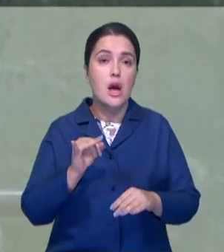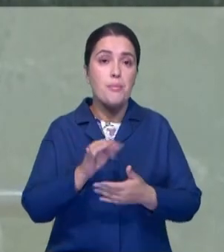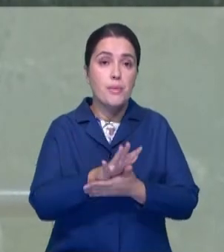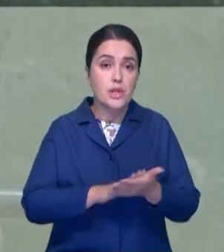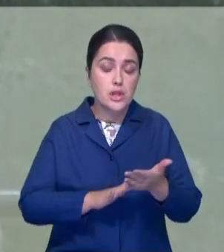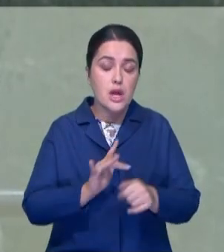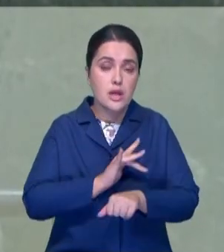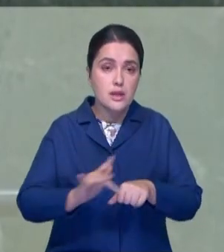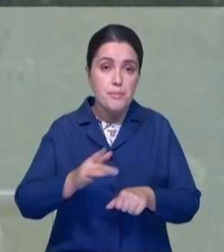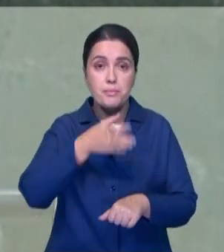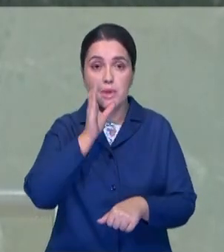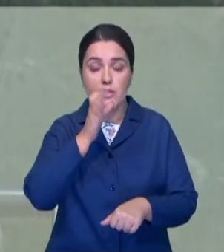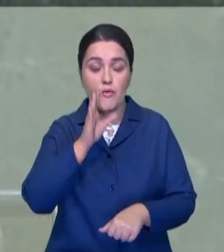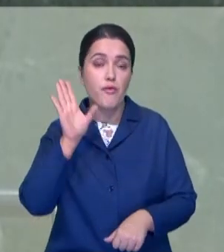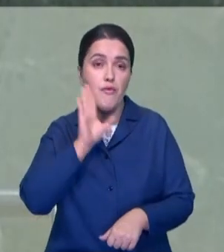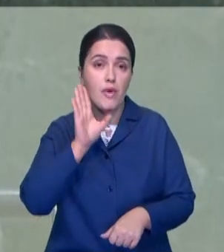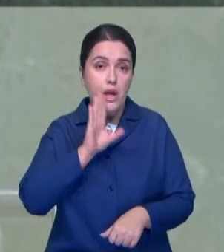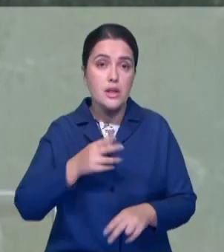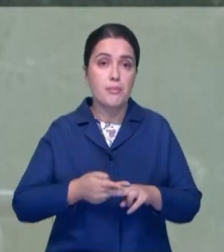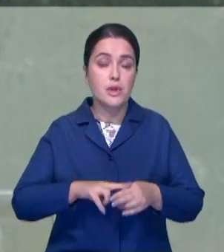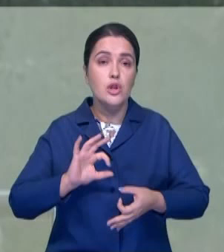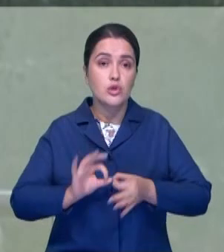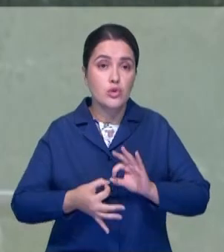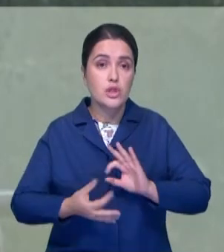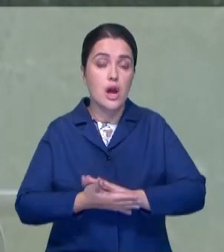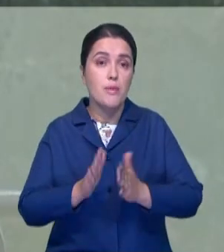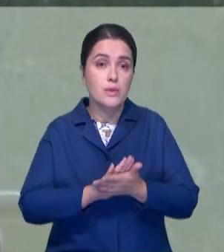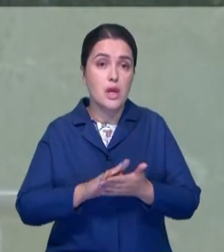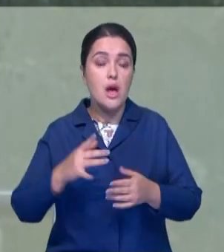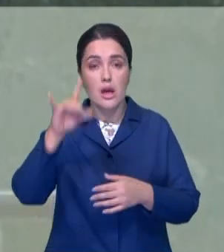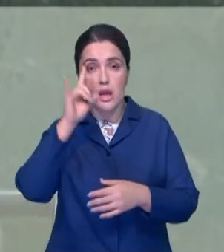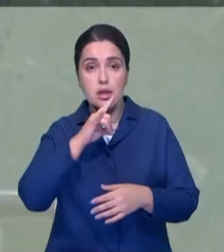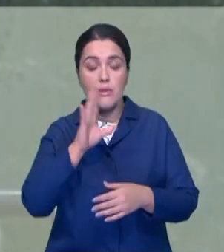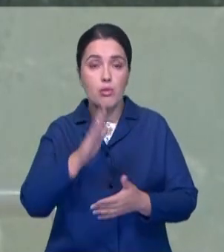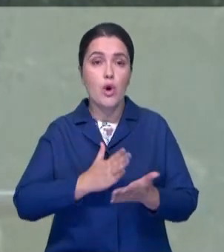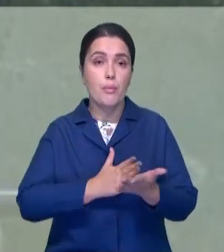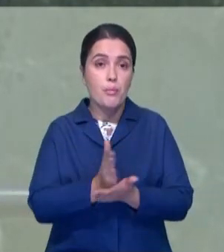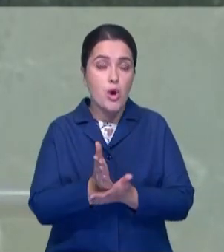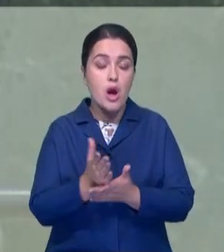питьевой и ирригационной воды. В этой сложной обстановке Казахстан твердо проводит политику